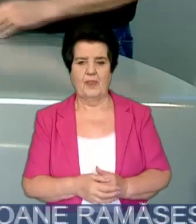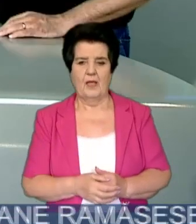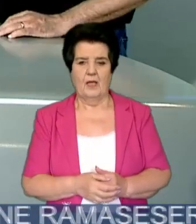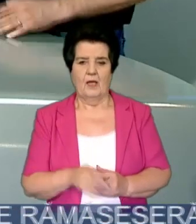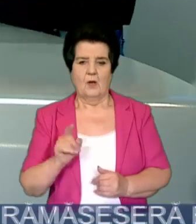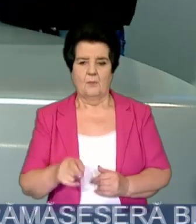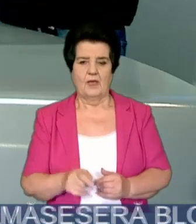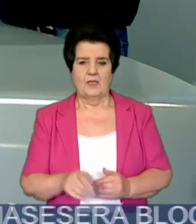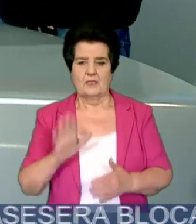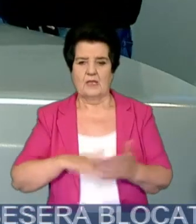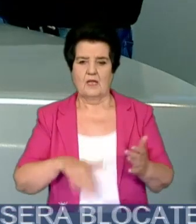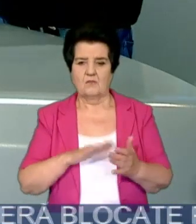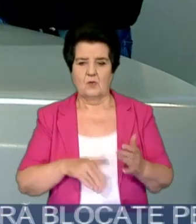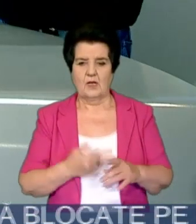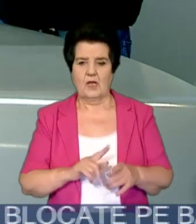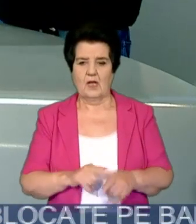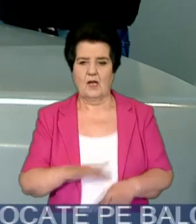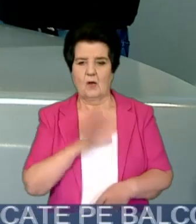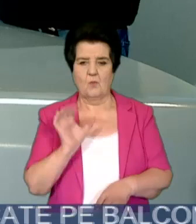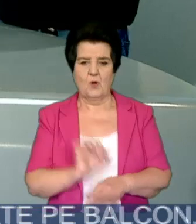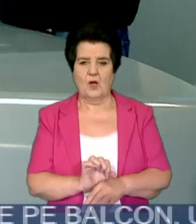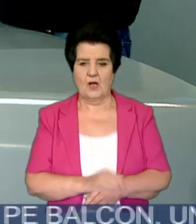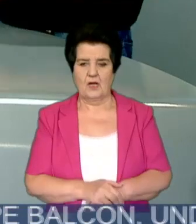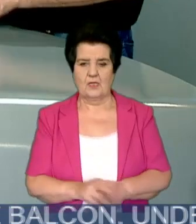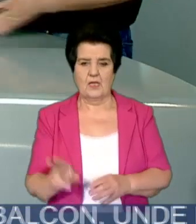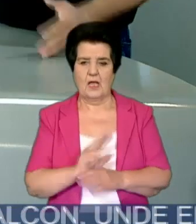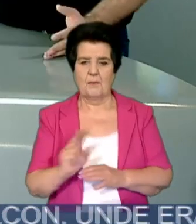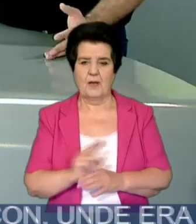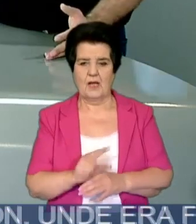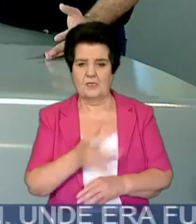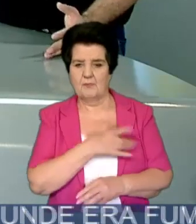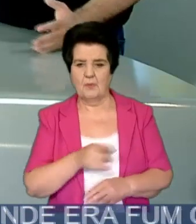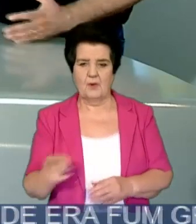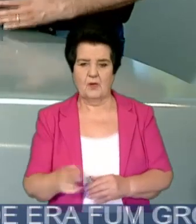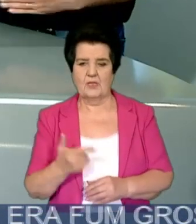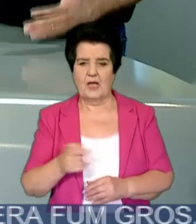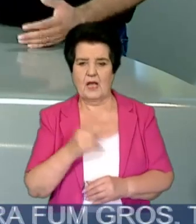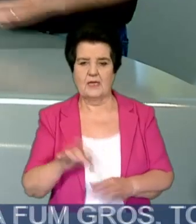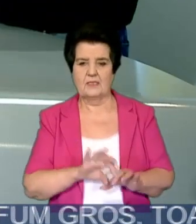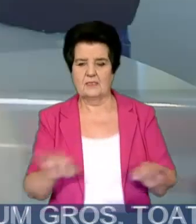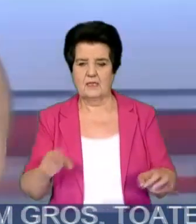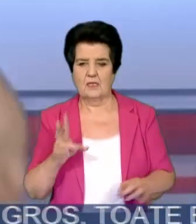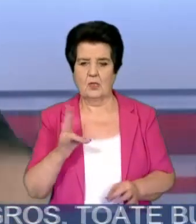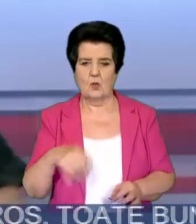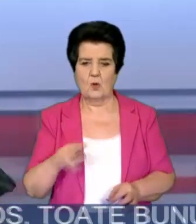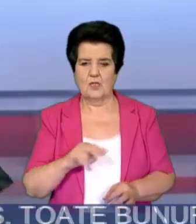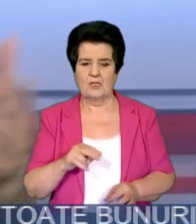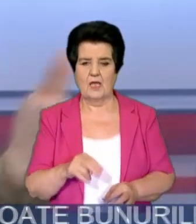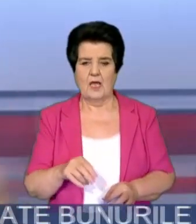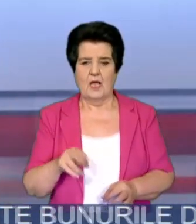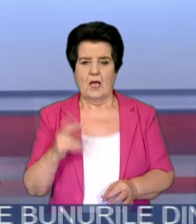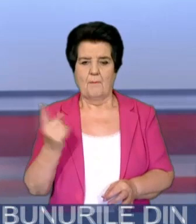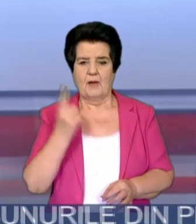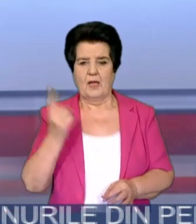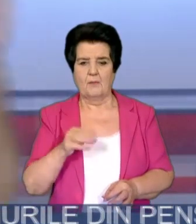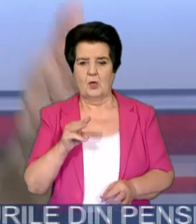prin sancțiunea, de sancțiunile care au blocat reparația pe o perioadă de timp a gazoductului Nord Stream, țineți minte, turbina aceea care